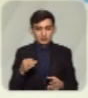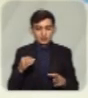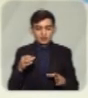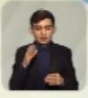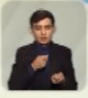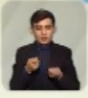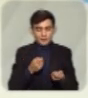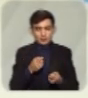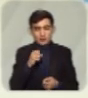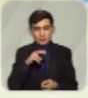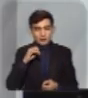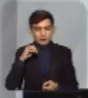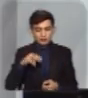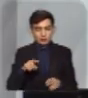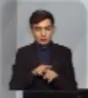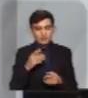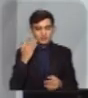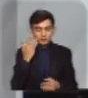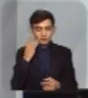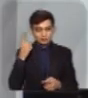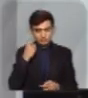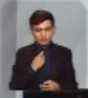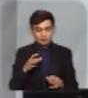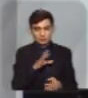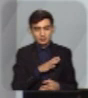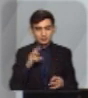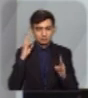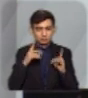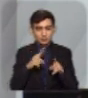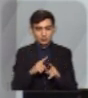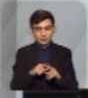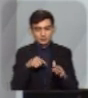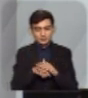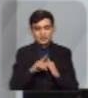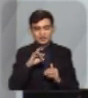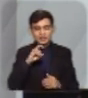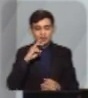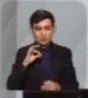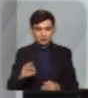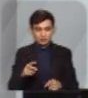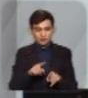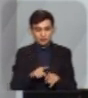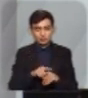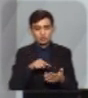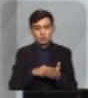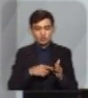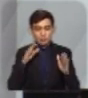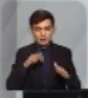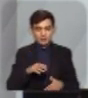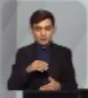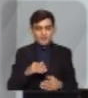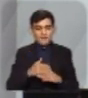руководителя аппарата по-прежнему поступает информация существования стихийного рынка и стихийных точек на верхнем